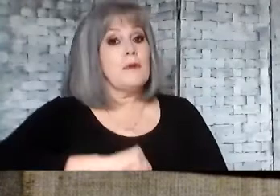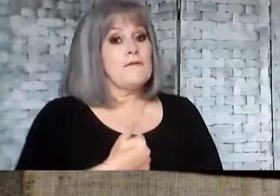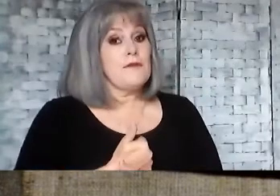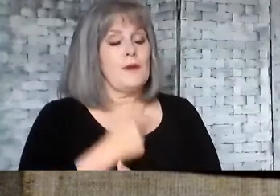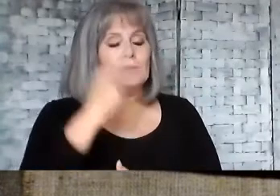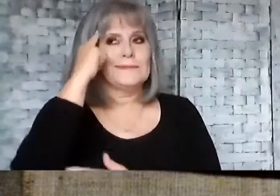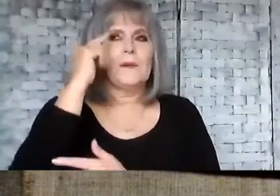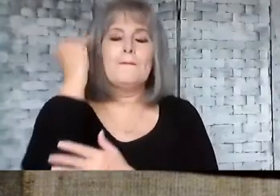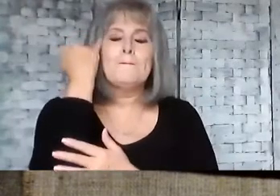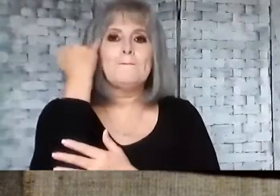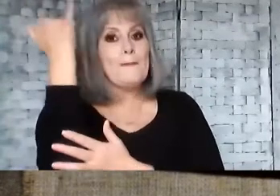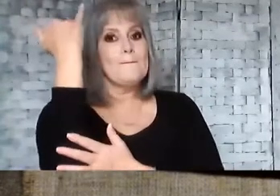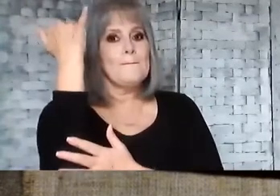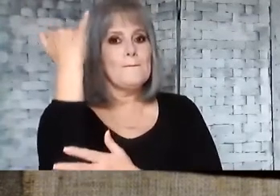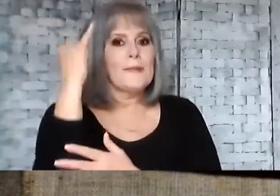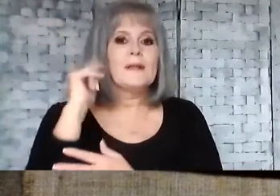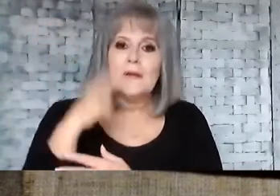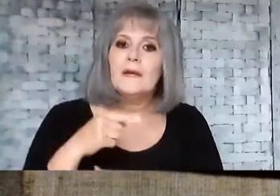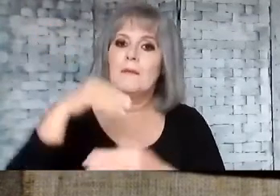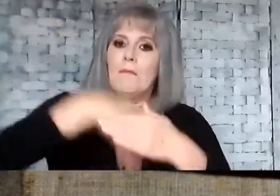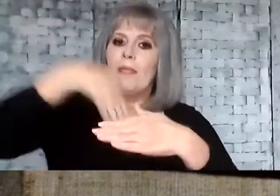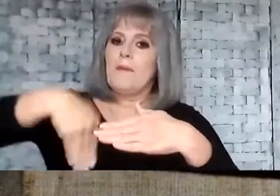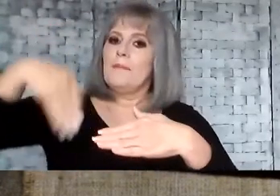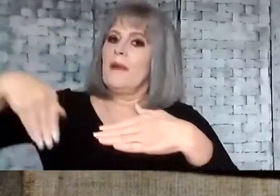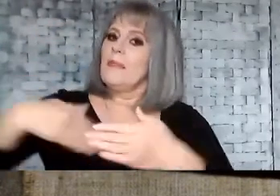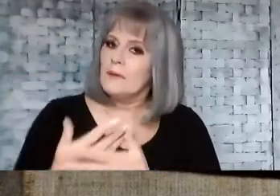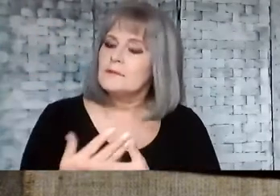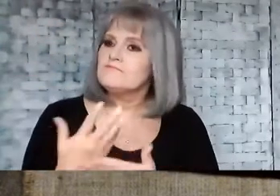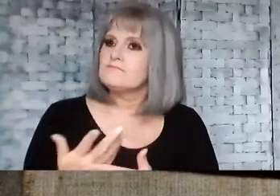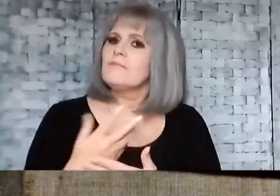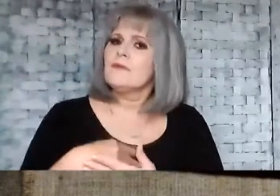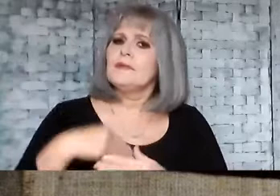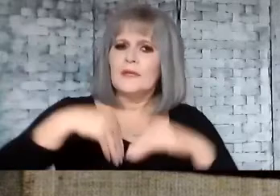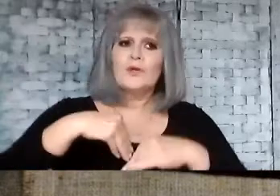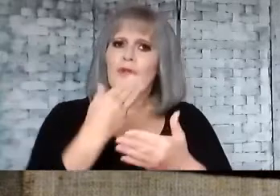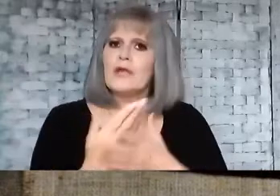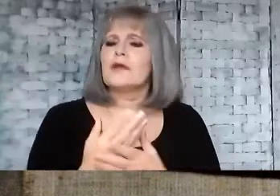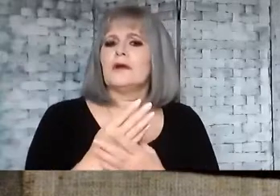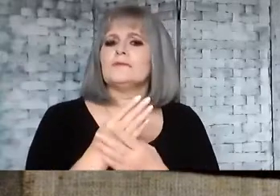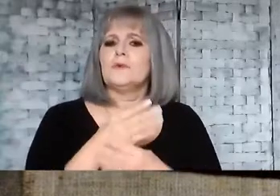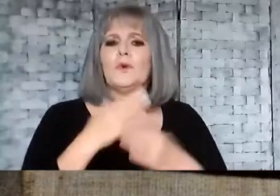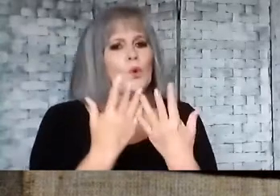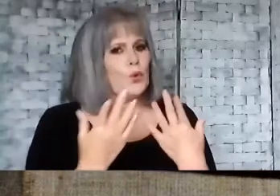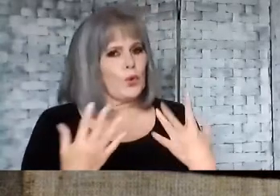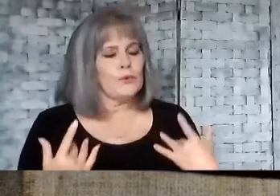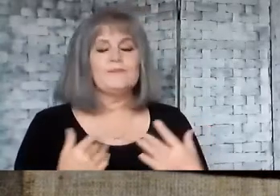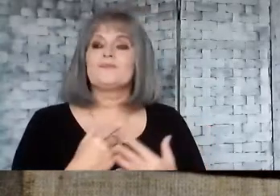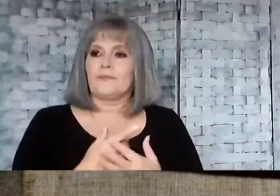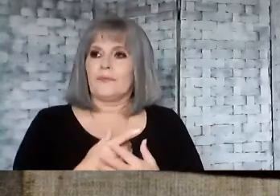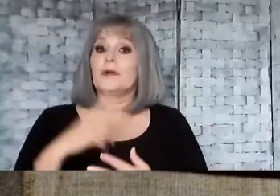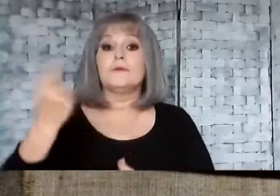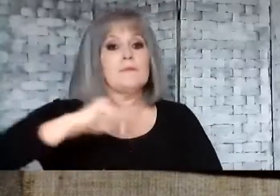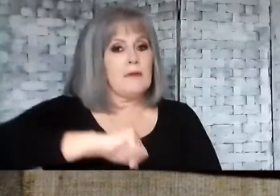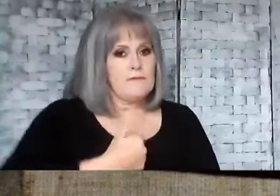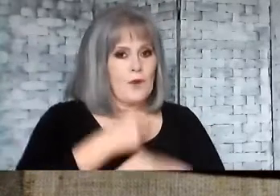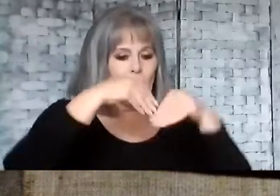om hierdie boompies te plant en ek dink toe dis briljant want in die wintertyd kan enige tuin doen met 'n bietjie groen. So sy plant toe